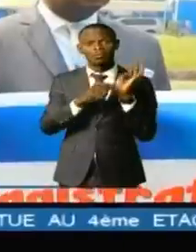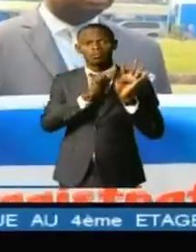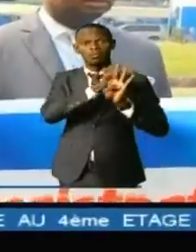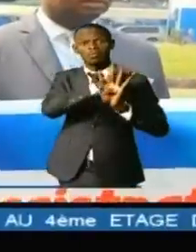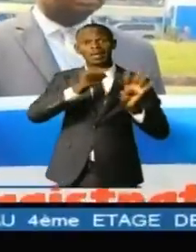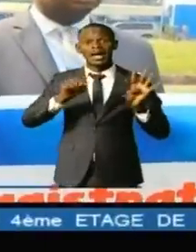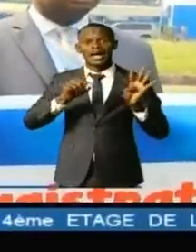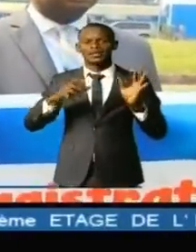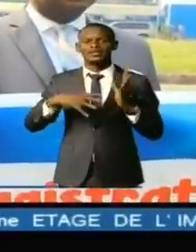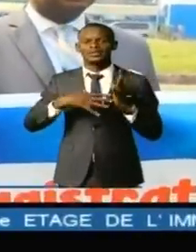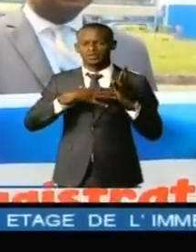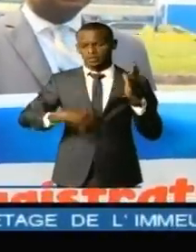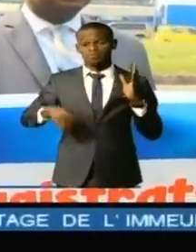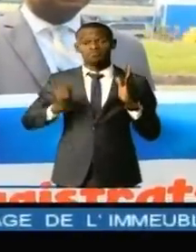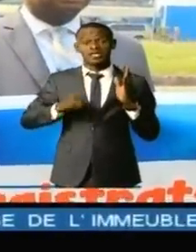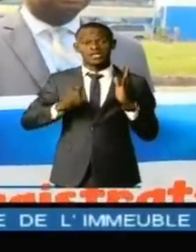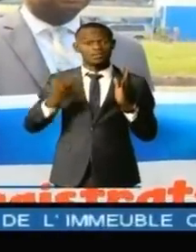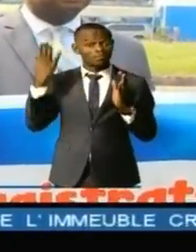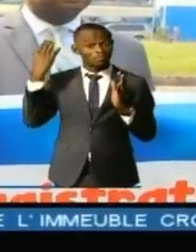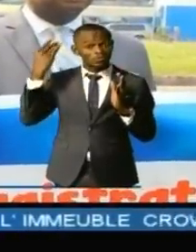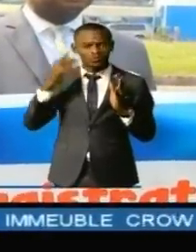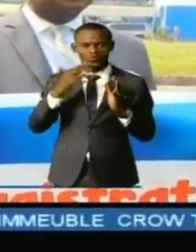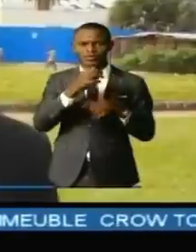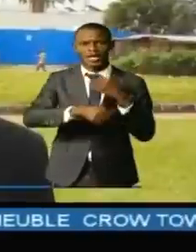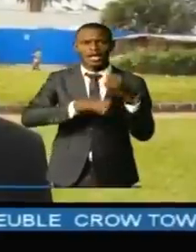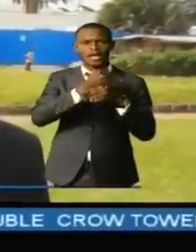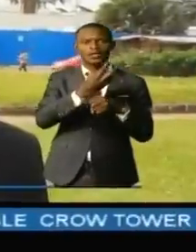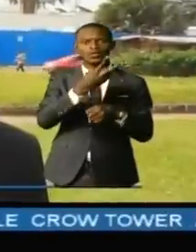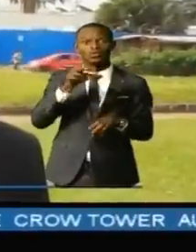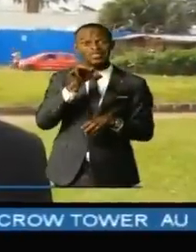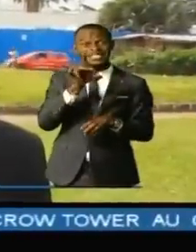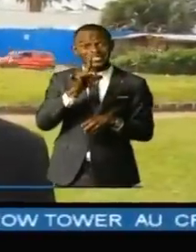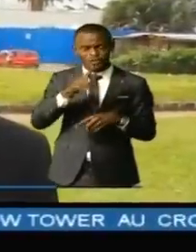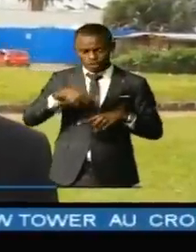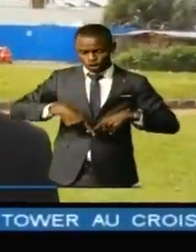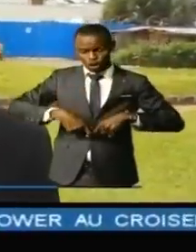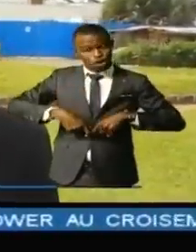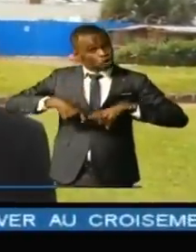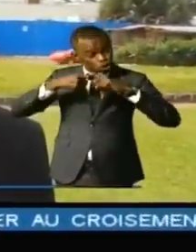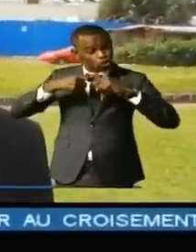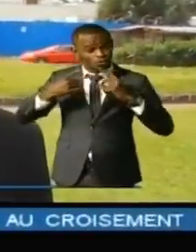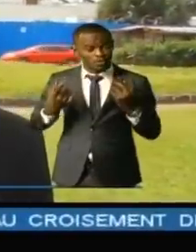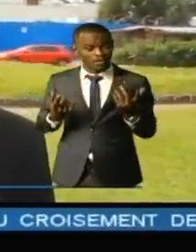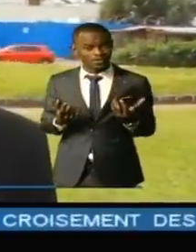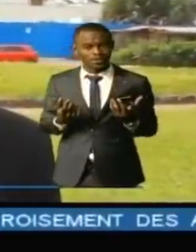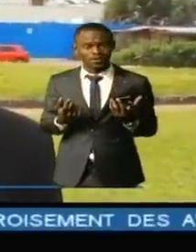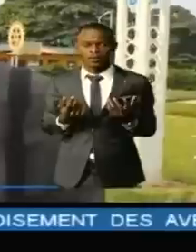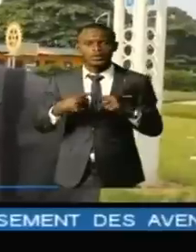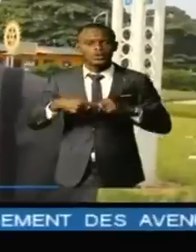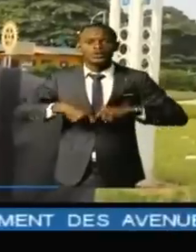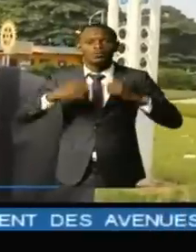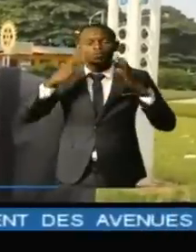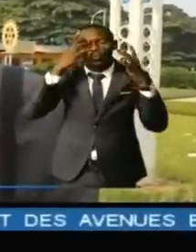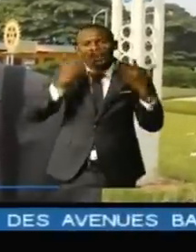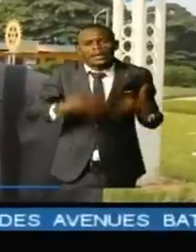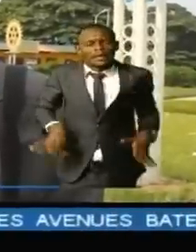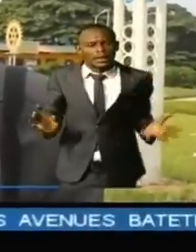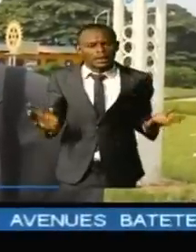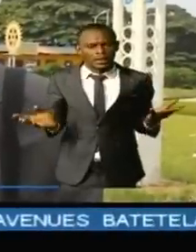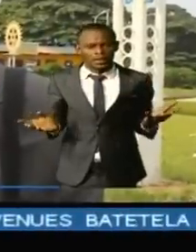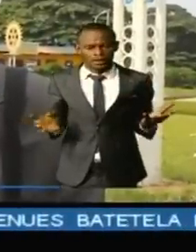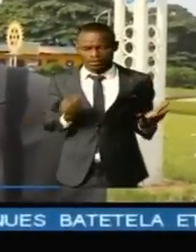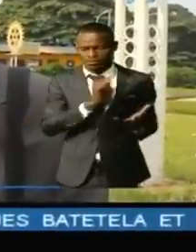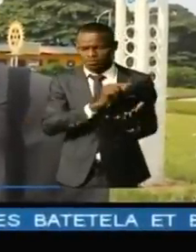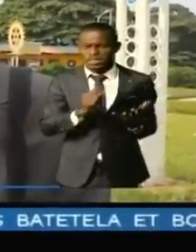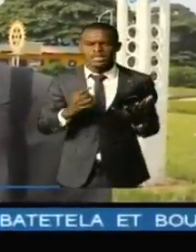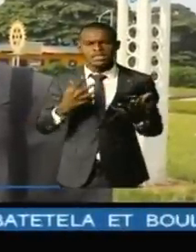2018, au sein de la magistrature pour assainir l'appareil judiciaire, quelques-uns d'entre eux pourront certainement être rétablis dans leurs droits